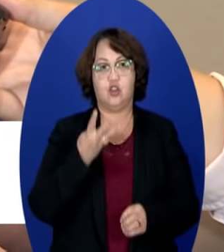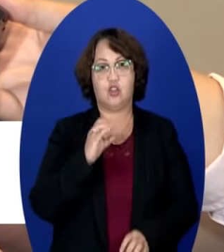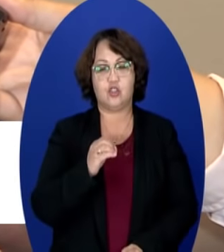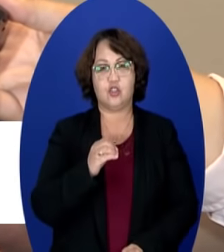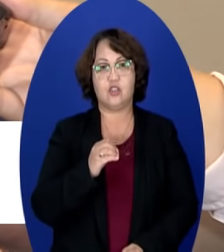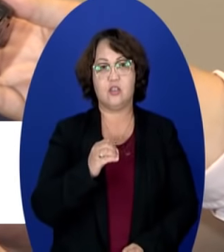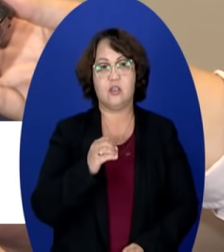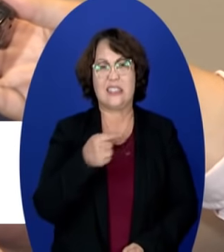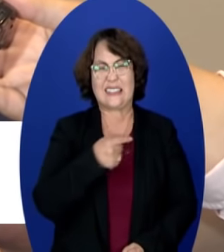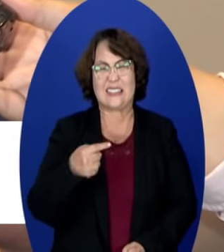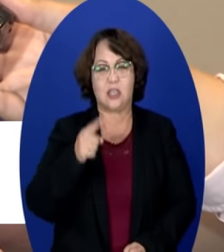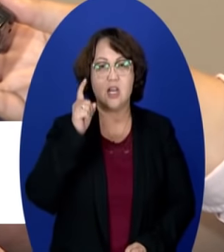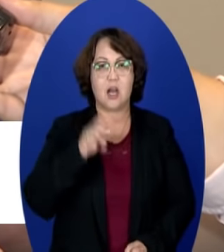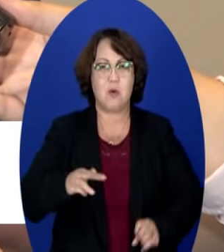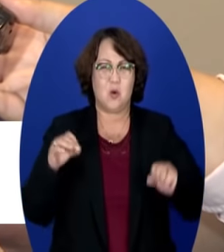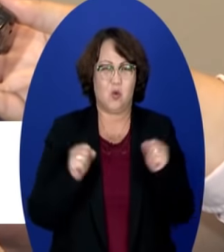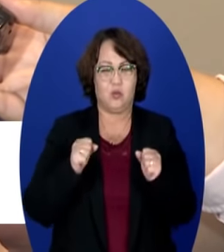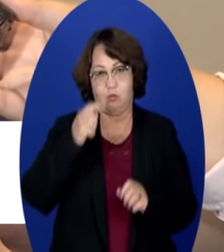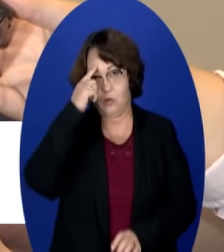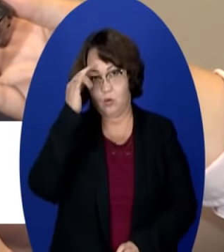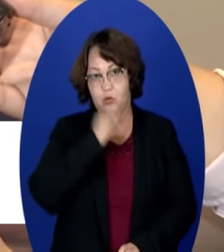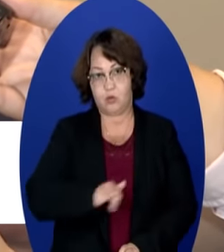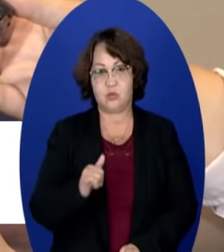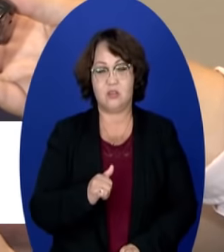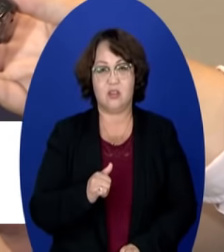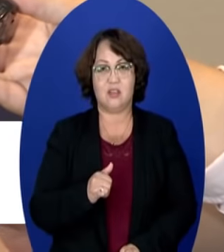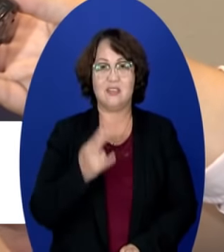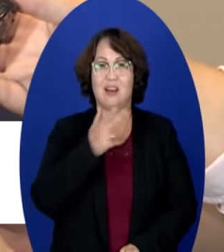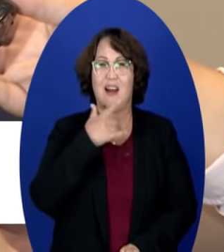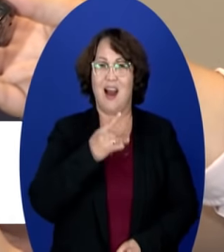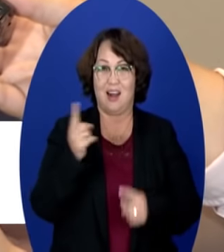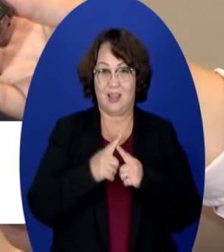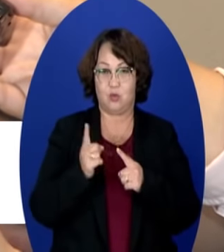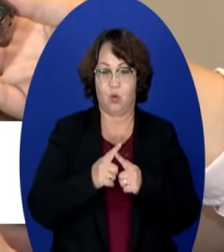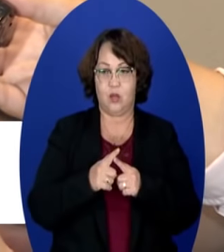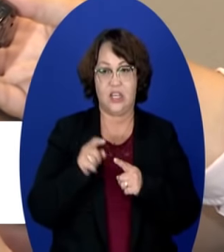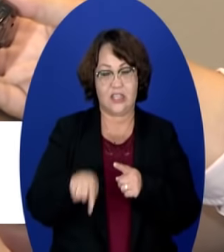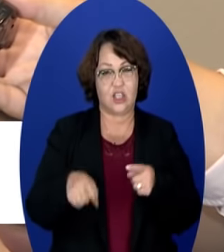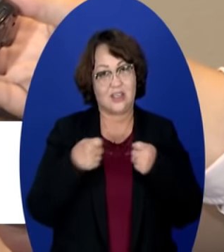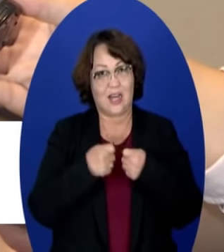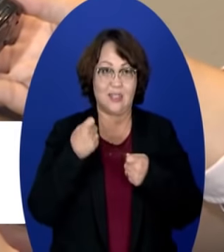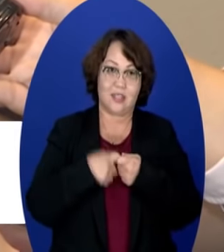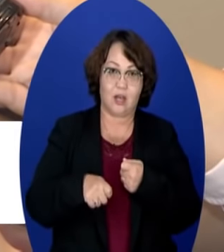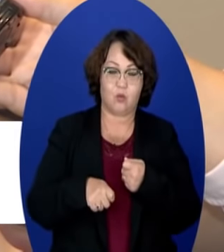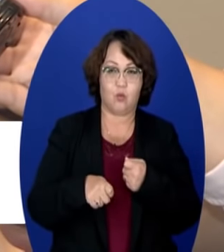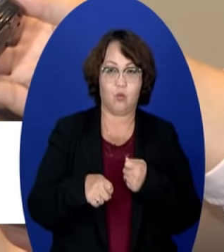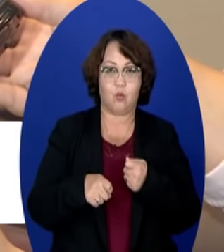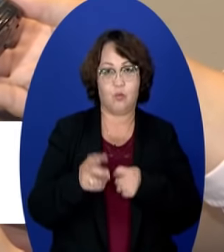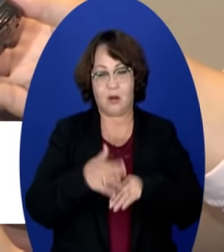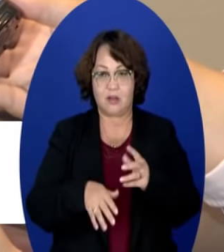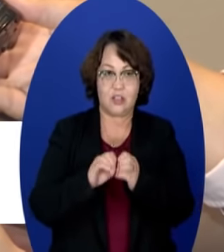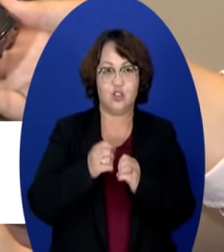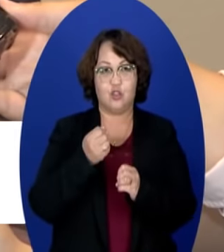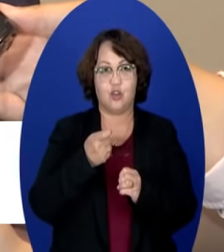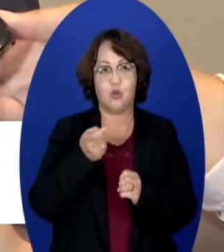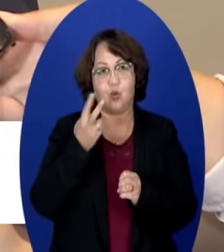градусын хүйтэнд байдаг. Манай Монголд ч ингэ гэдэг одоо бас таарж ийнү, гүү байна уу? Гэх мэтлэн ажил хийгээд ирэхээр их хүндрэлүүд,